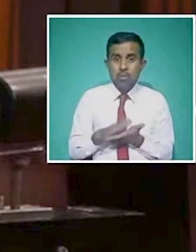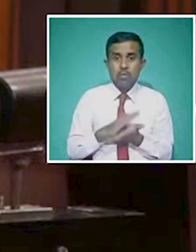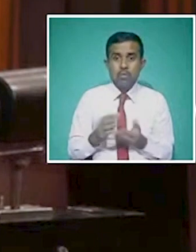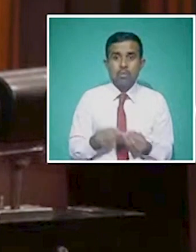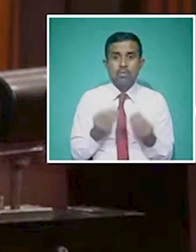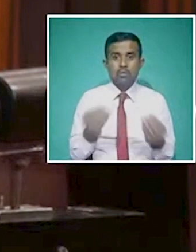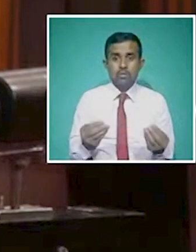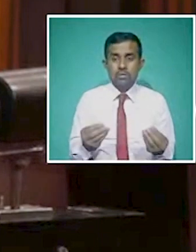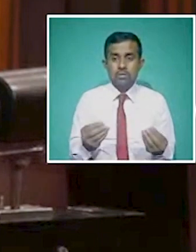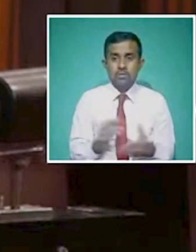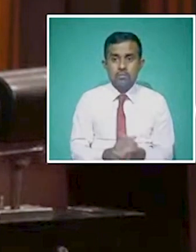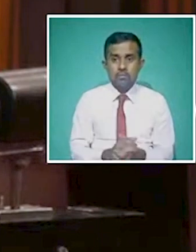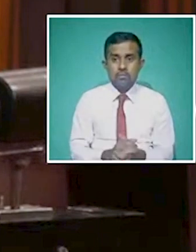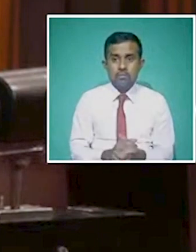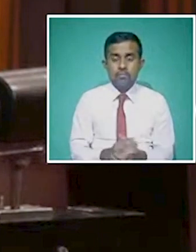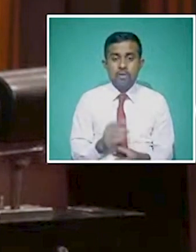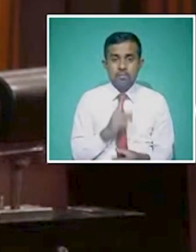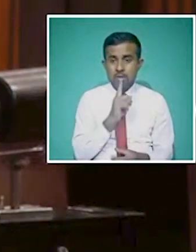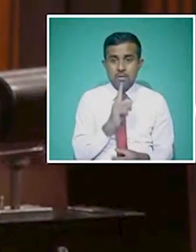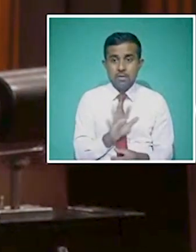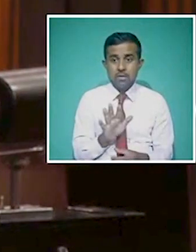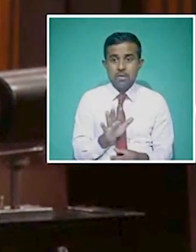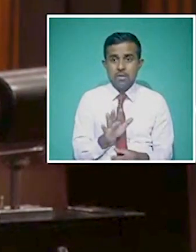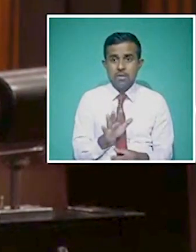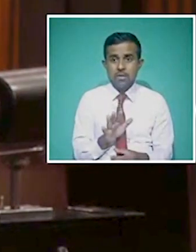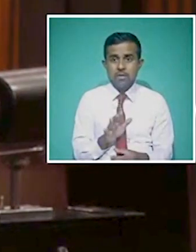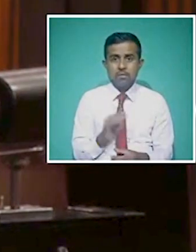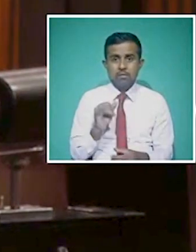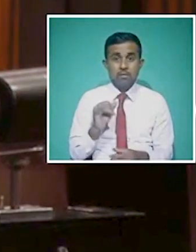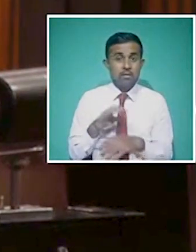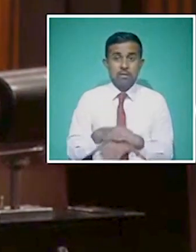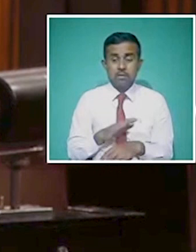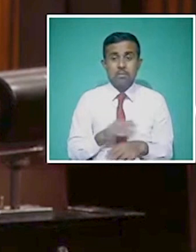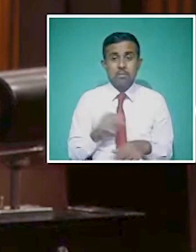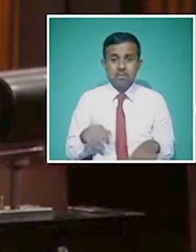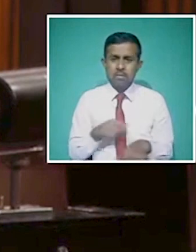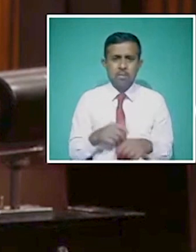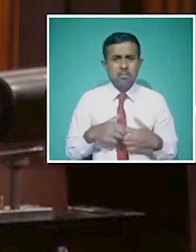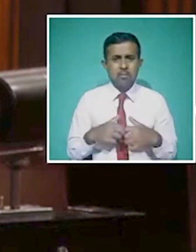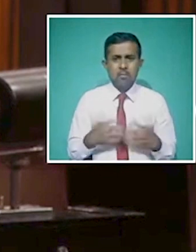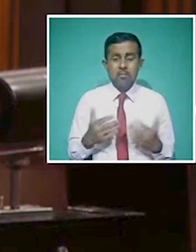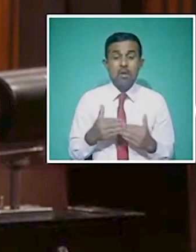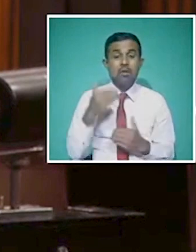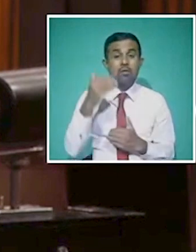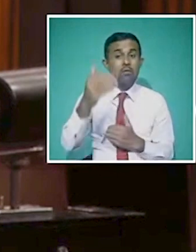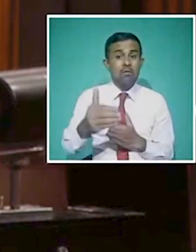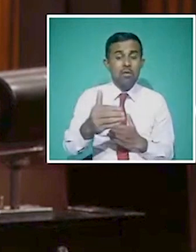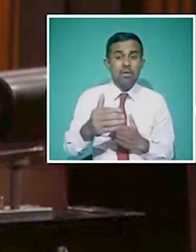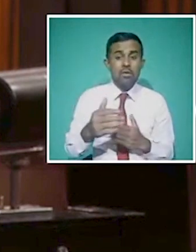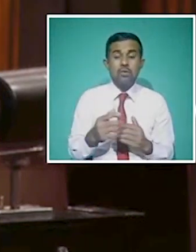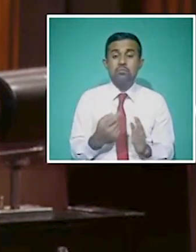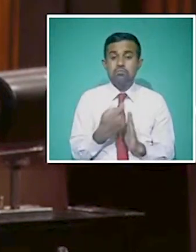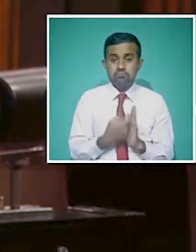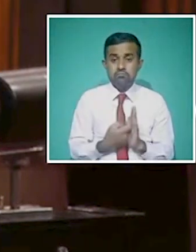මං කියන්නේ මේ මේ මම කියන්නේ නෑ අපේ මේ බෑක්පැකර්ස්ලා ගේන්න එපා කියලා හැබැයි දැනට එහෙම කමක් නැති වුණත් ඉදිරි අනාගතයේදී පොලිසි එකක්